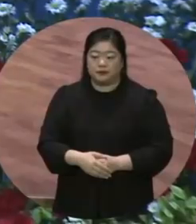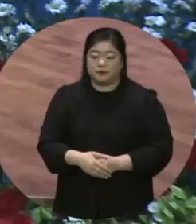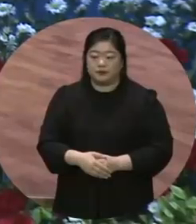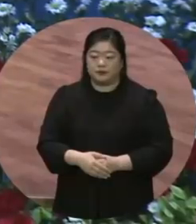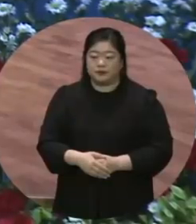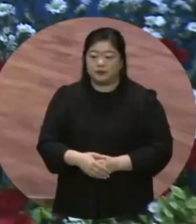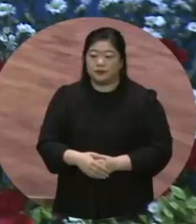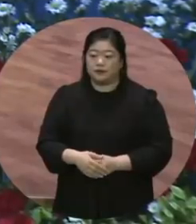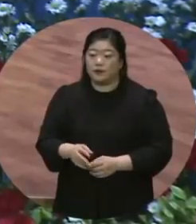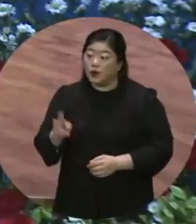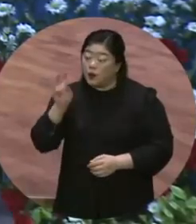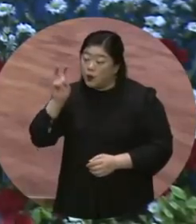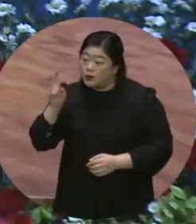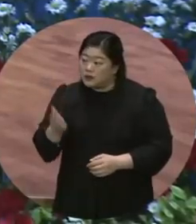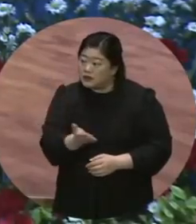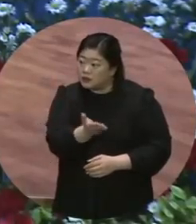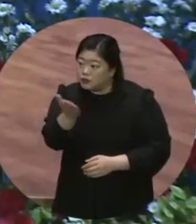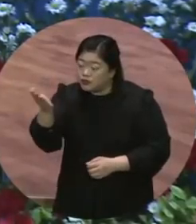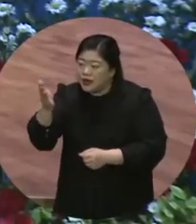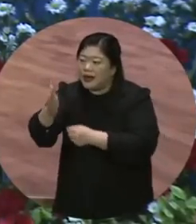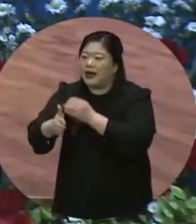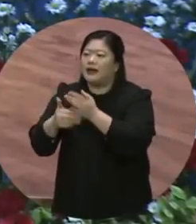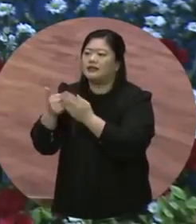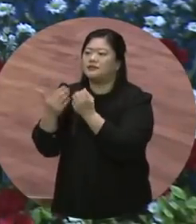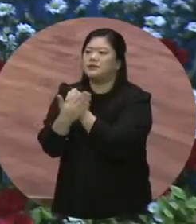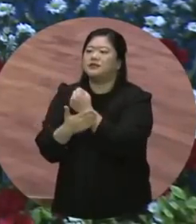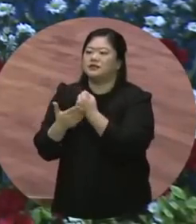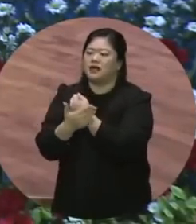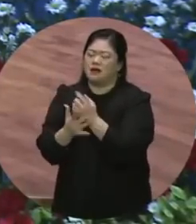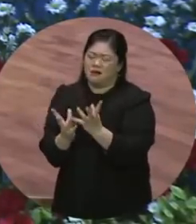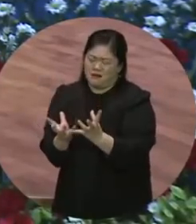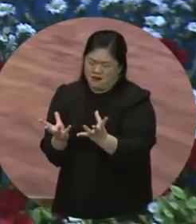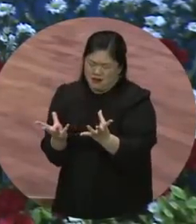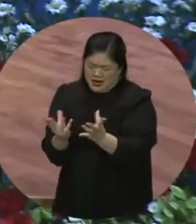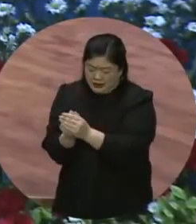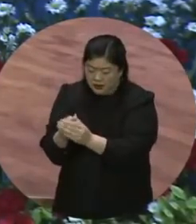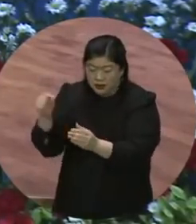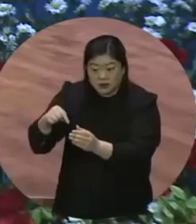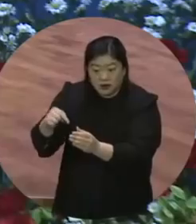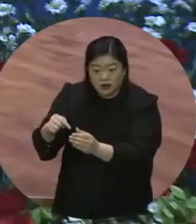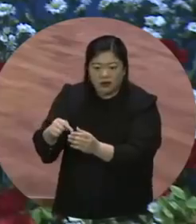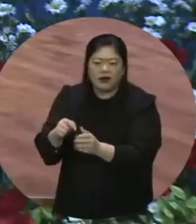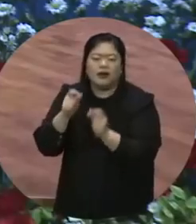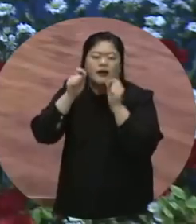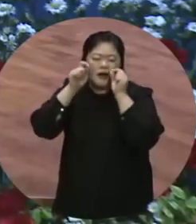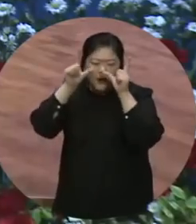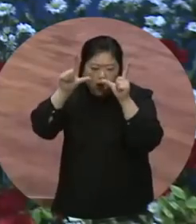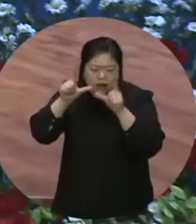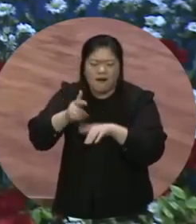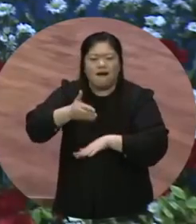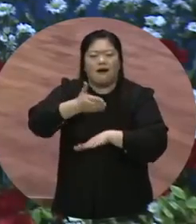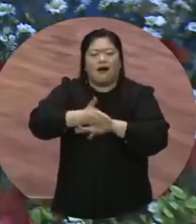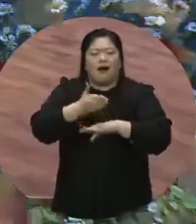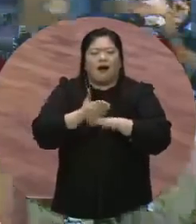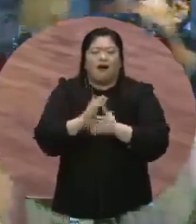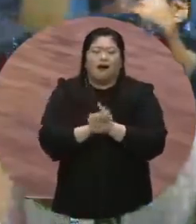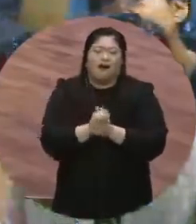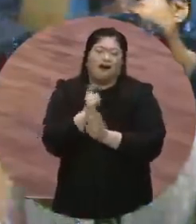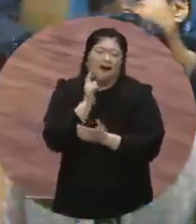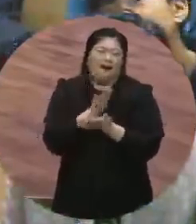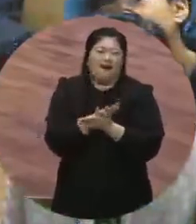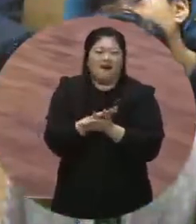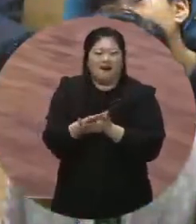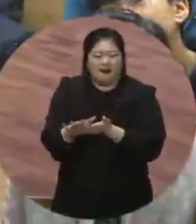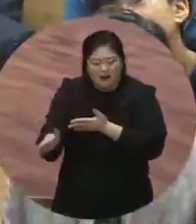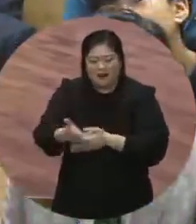계신 분들 이런 하나님의 절대 은혜를 날마다 감사와 기쁨이 넘치는 삶을 사시기 바랍니다.